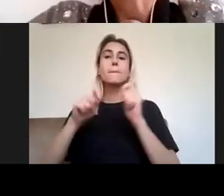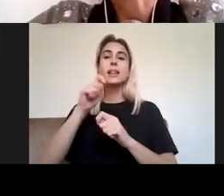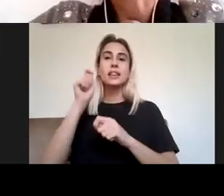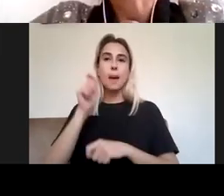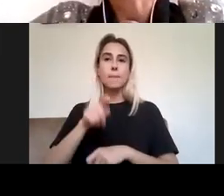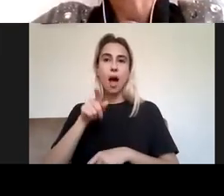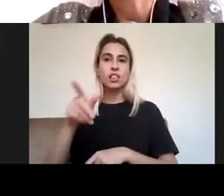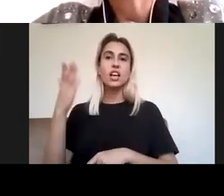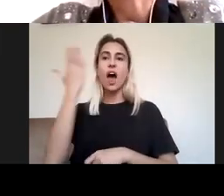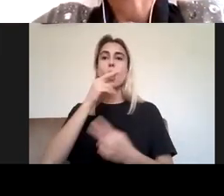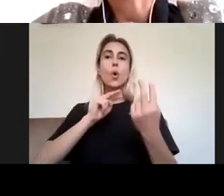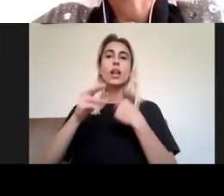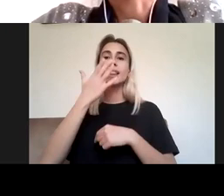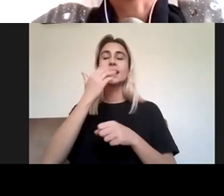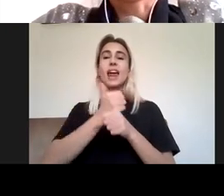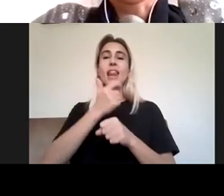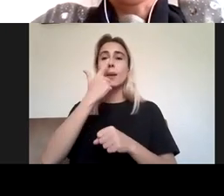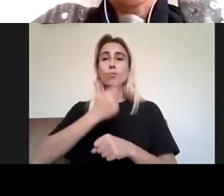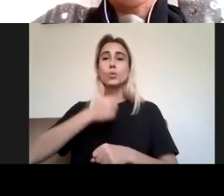karayolu genel müdürlüğünden insanlar.